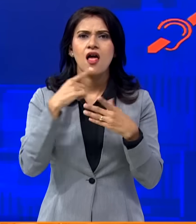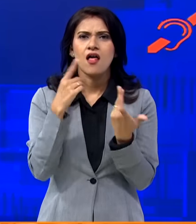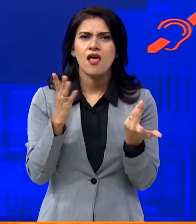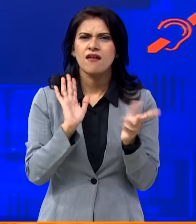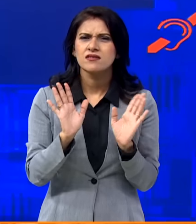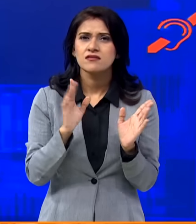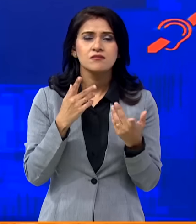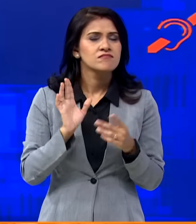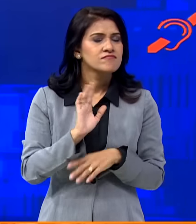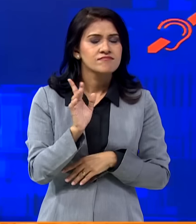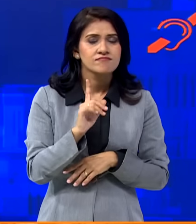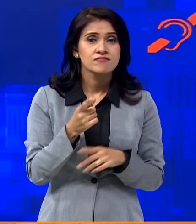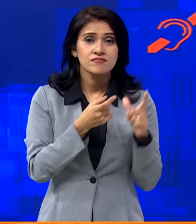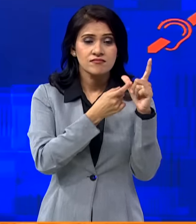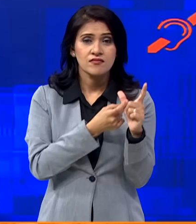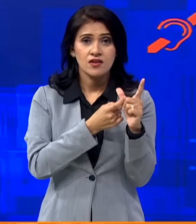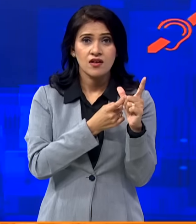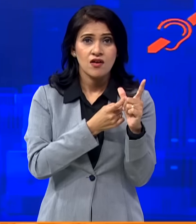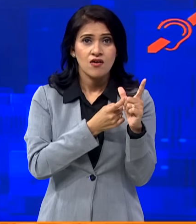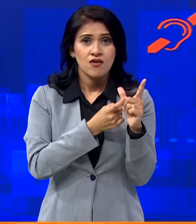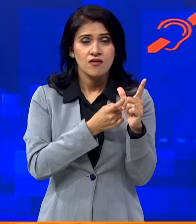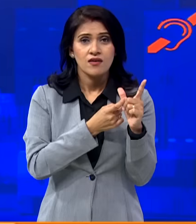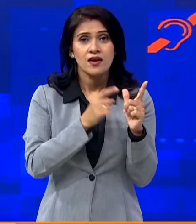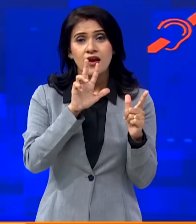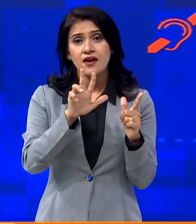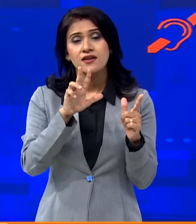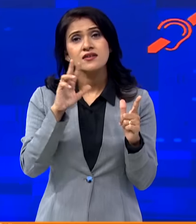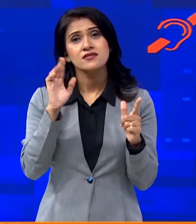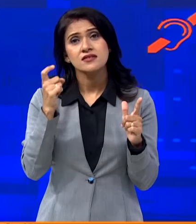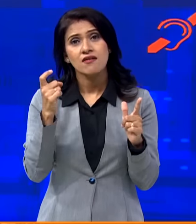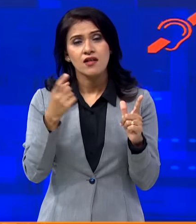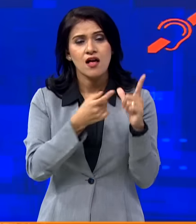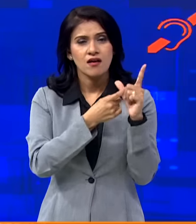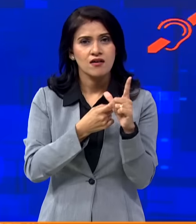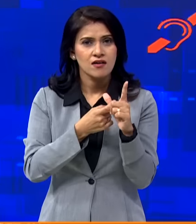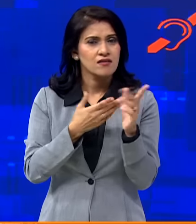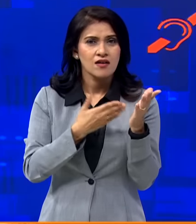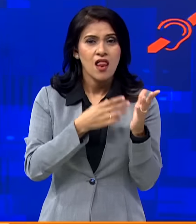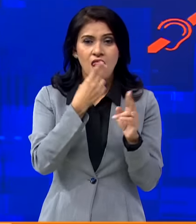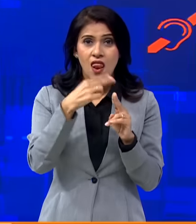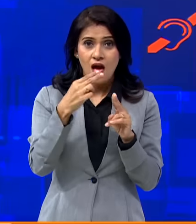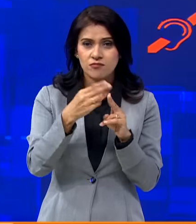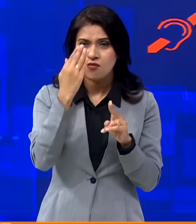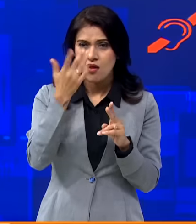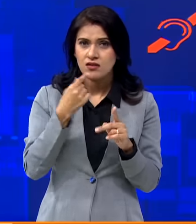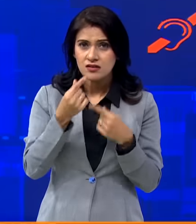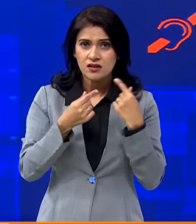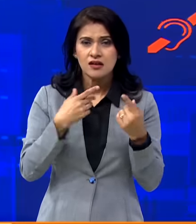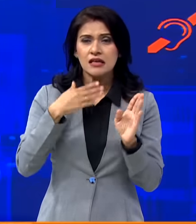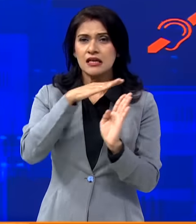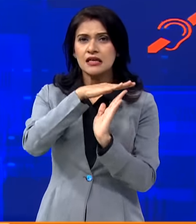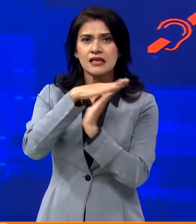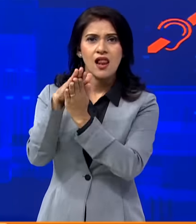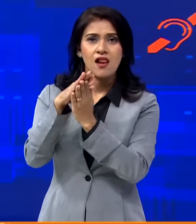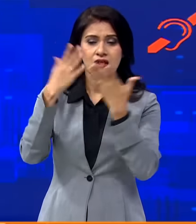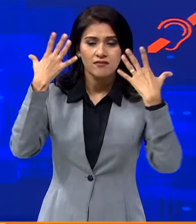में एक 47 लेकर बेगुनाहों का खून बहाने का नाम इस्लाम नहीं है जो सर तन से जुदा